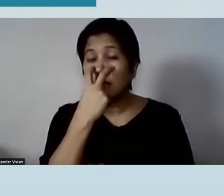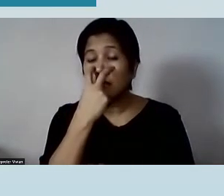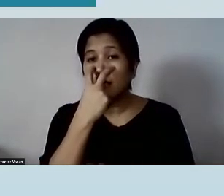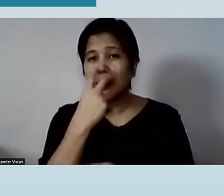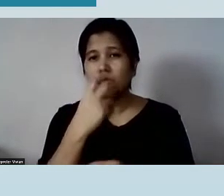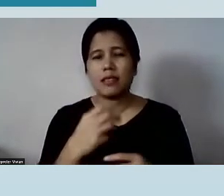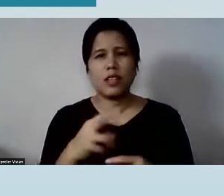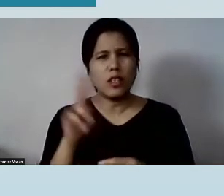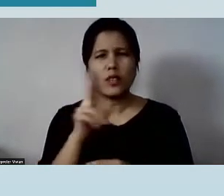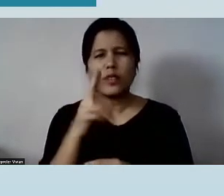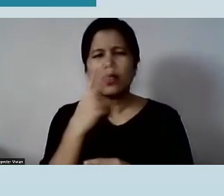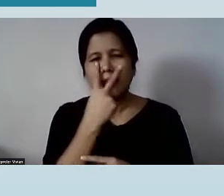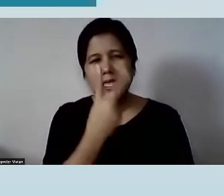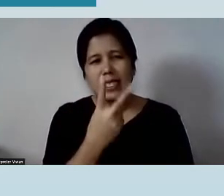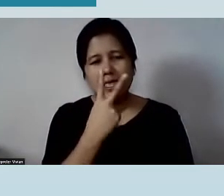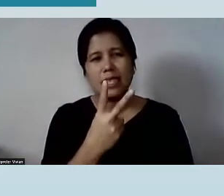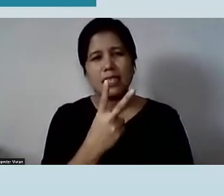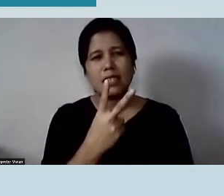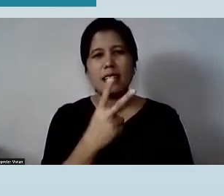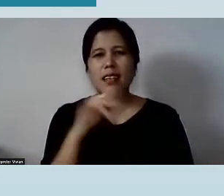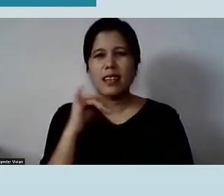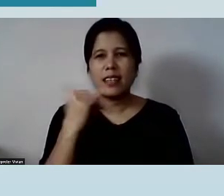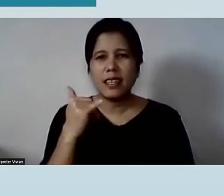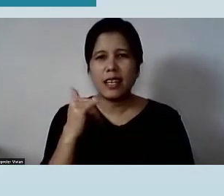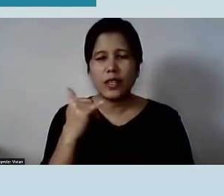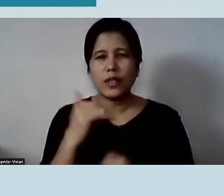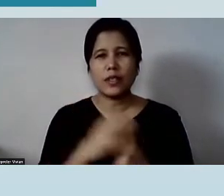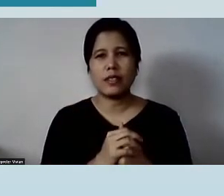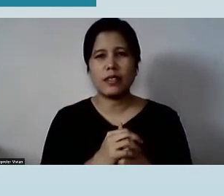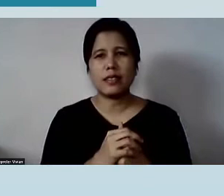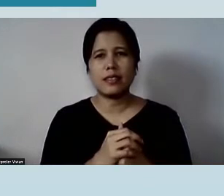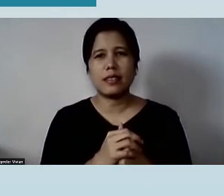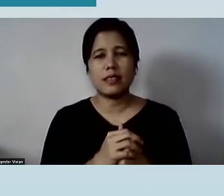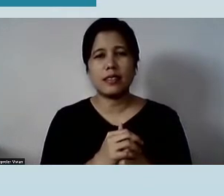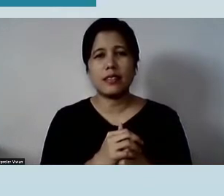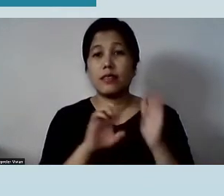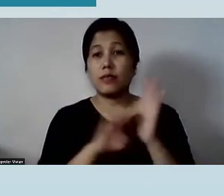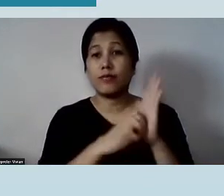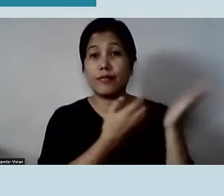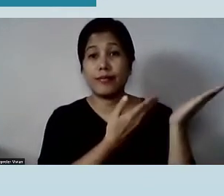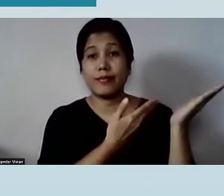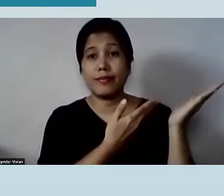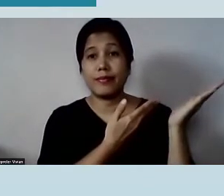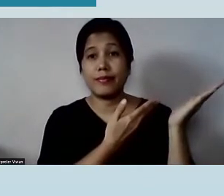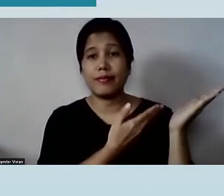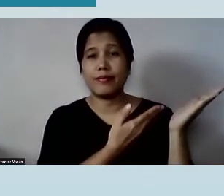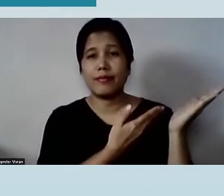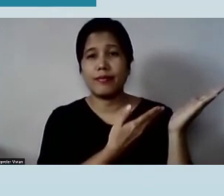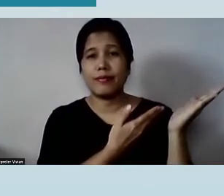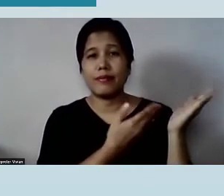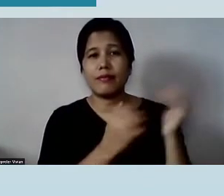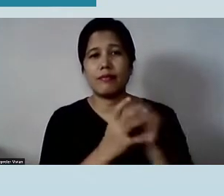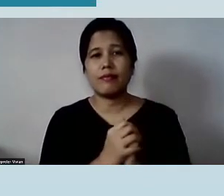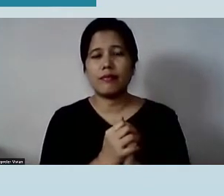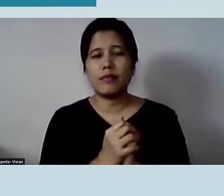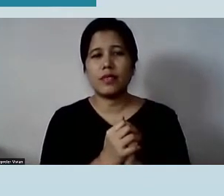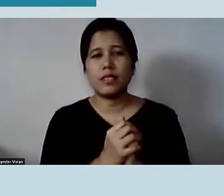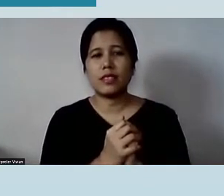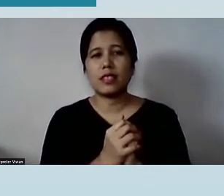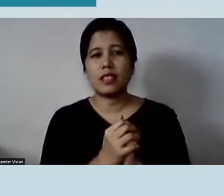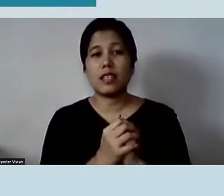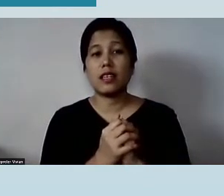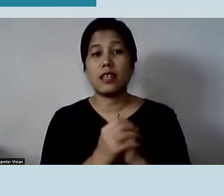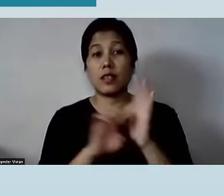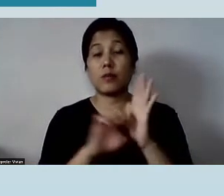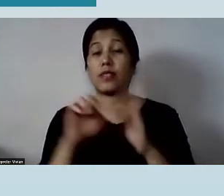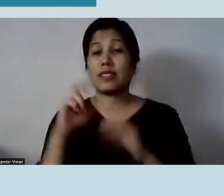makikita natin to lalo na itong yellow tactile flooring na to, yung pavement diyan sa ating mga stations ng MRT,